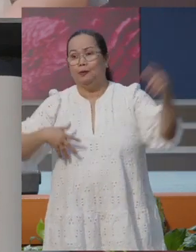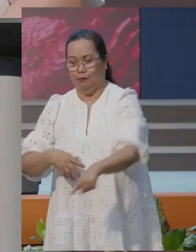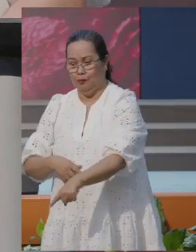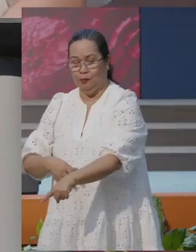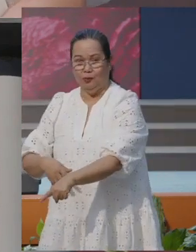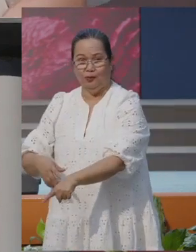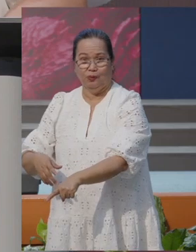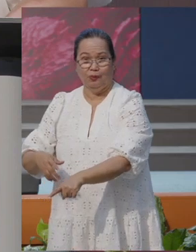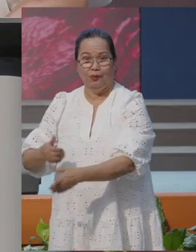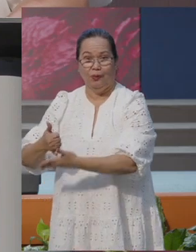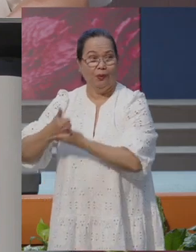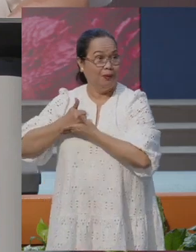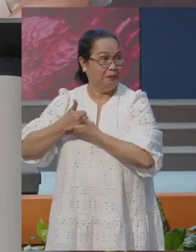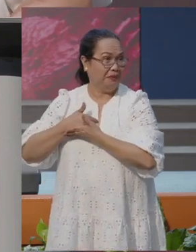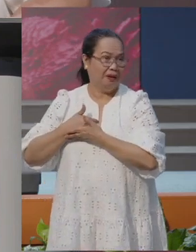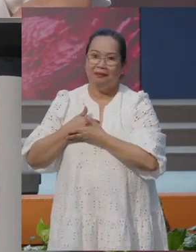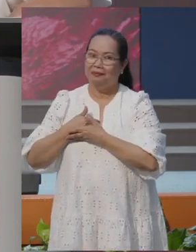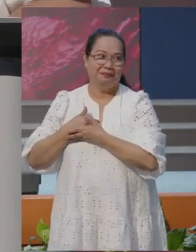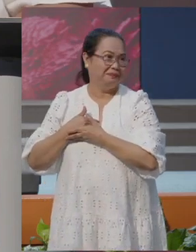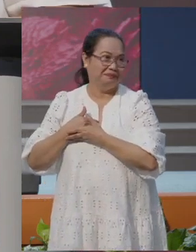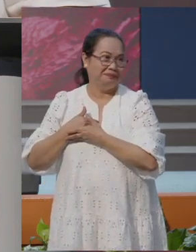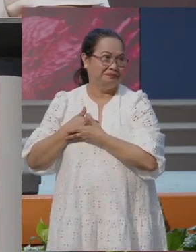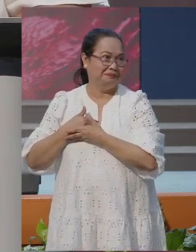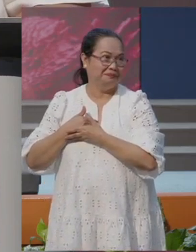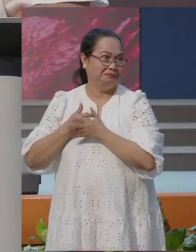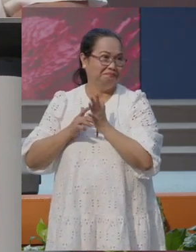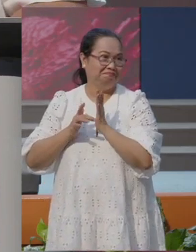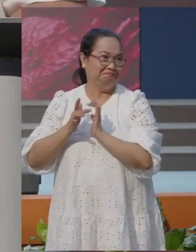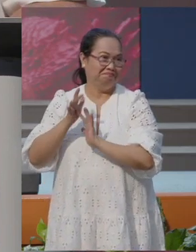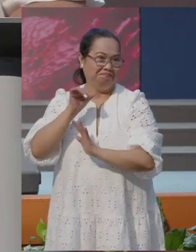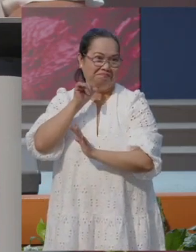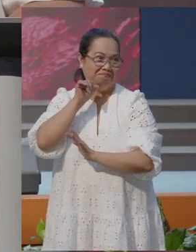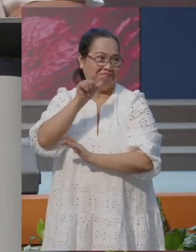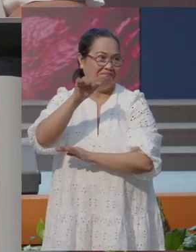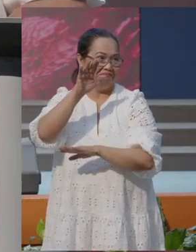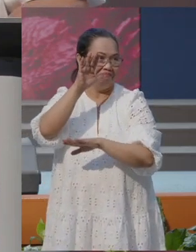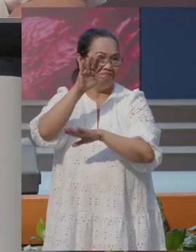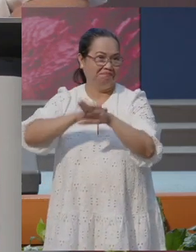ay saklolohan. Hindi po siya gumanti.